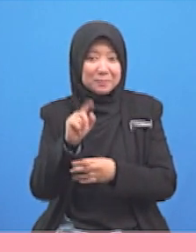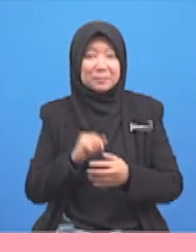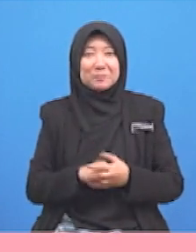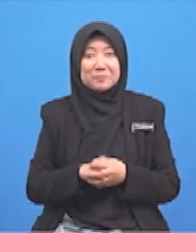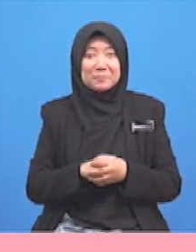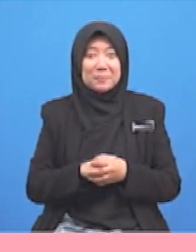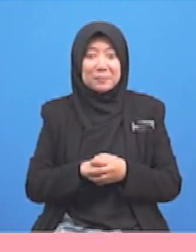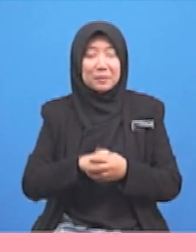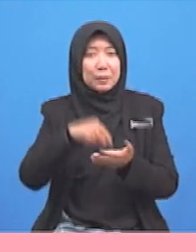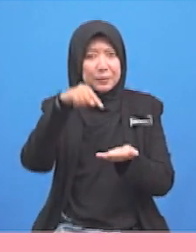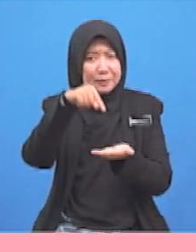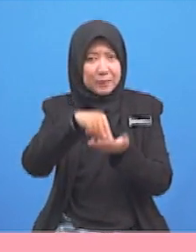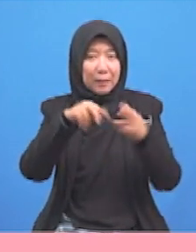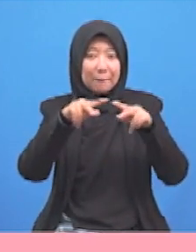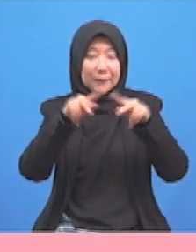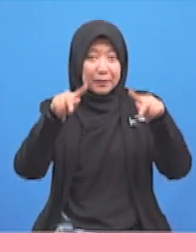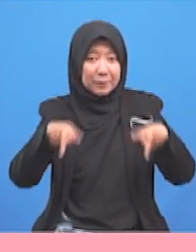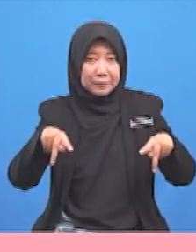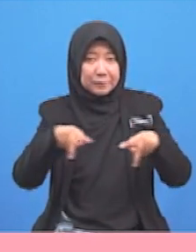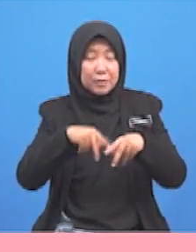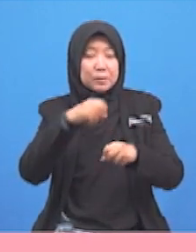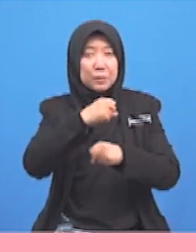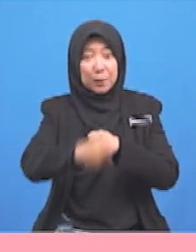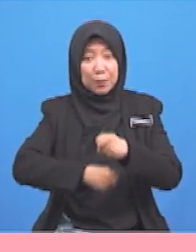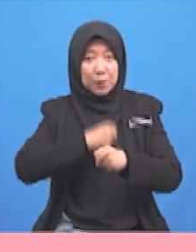Ini ialah peta Semenanjung Malaysia.